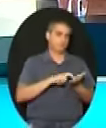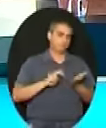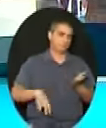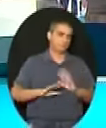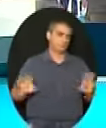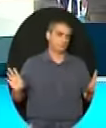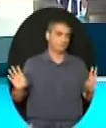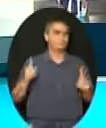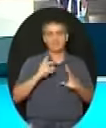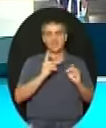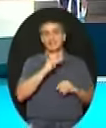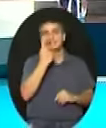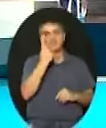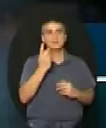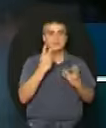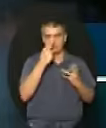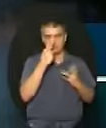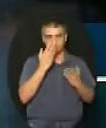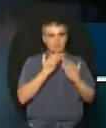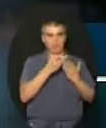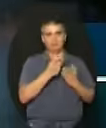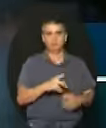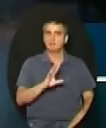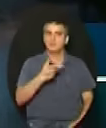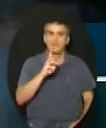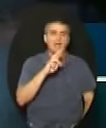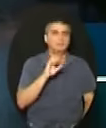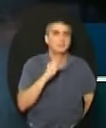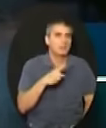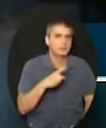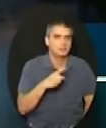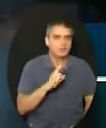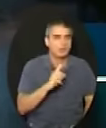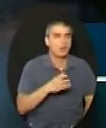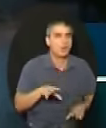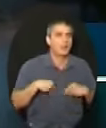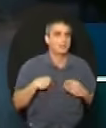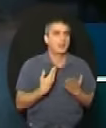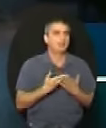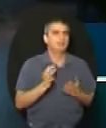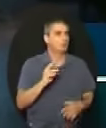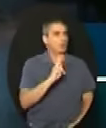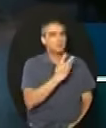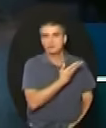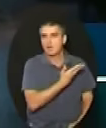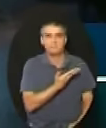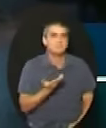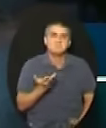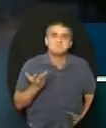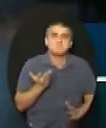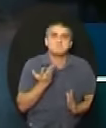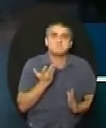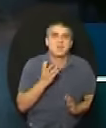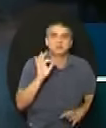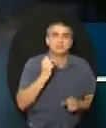מן המשחק. זאת הדרך היחידה שלו לנסות לעזור למשפחה. ואם רמי סדן לא יקבל את ההצעה של קרקובסקי,